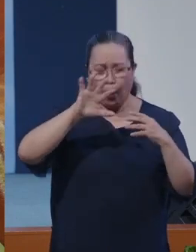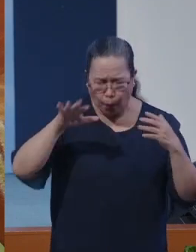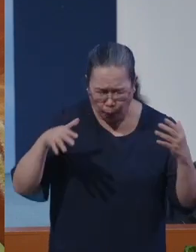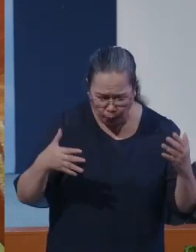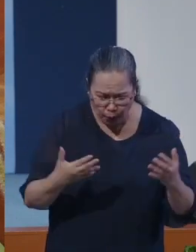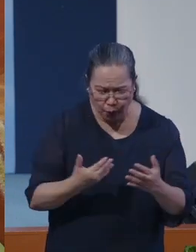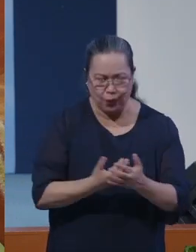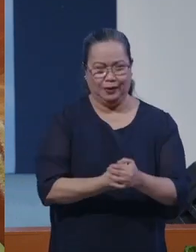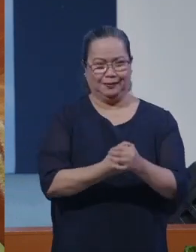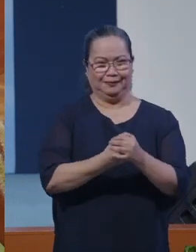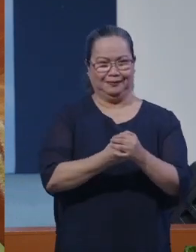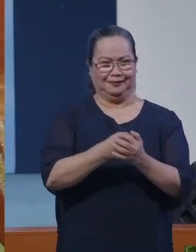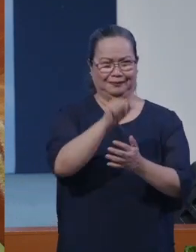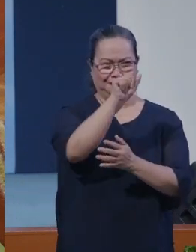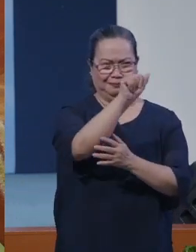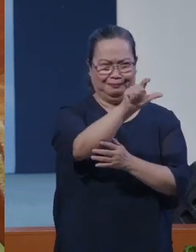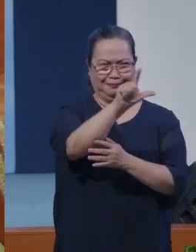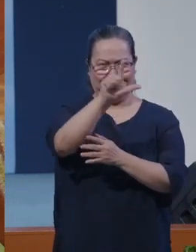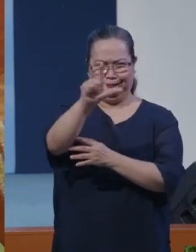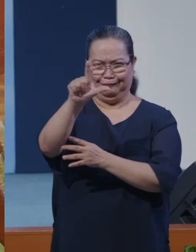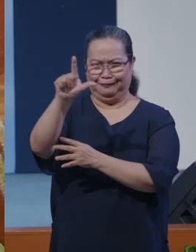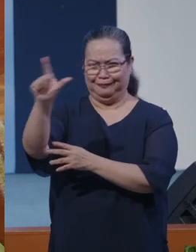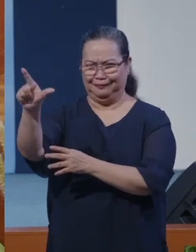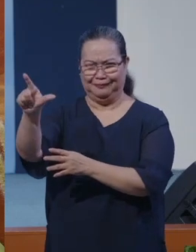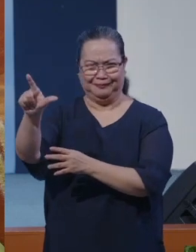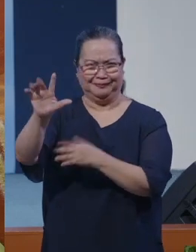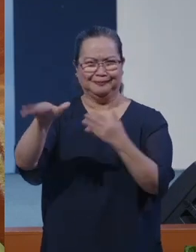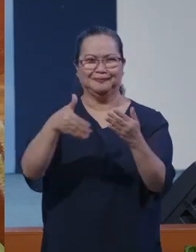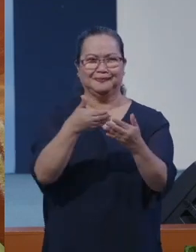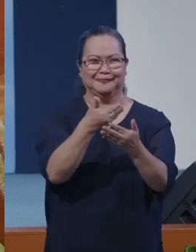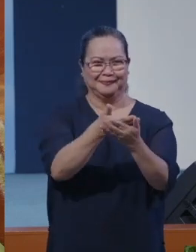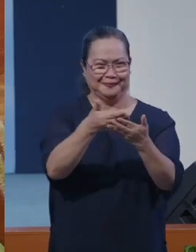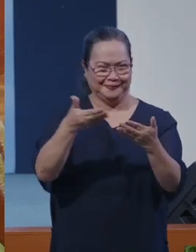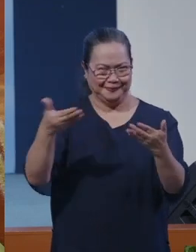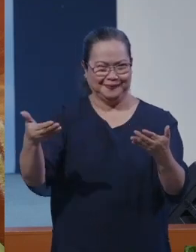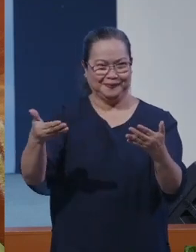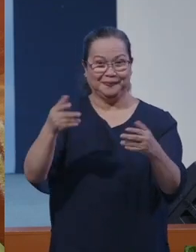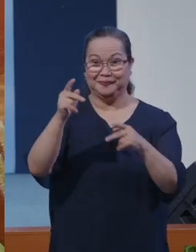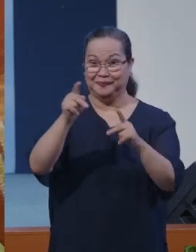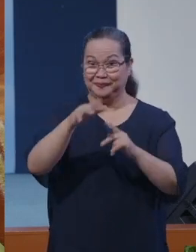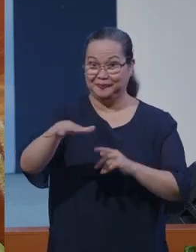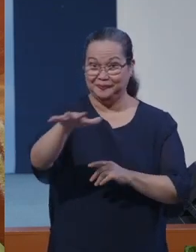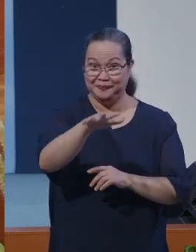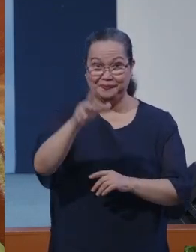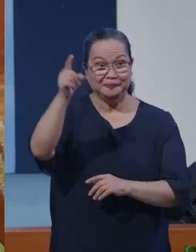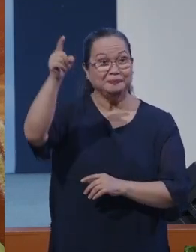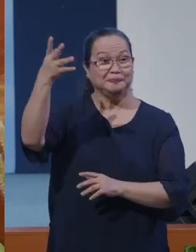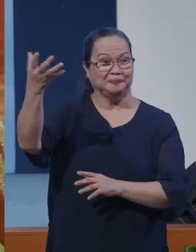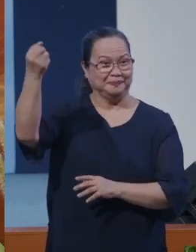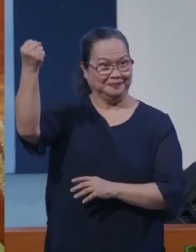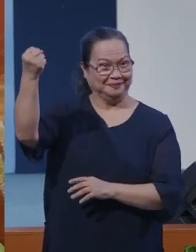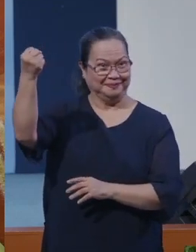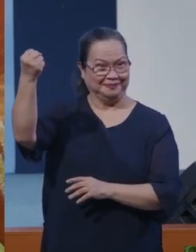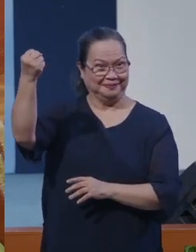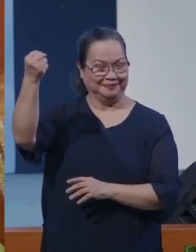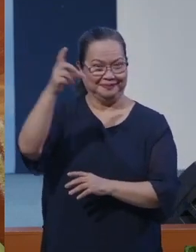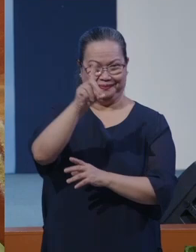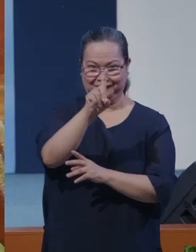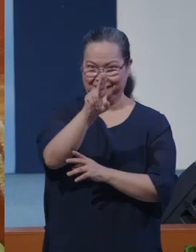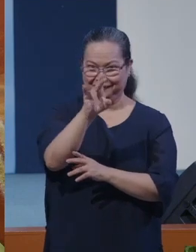nasa mundo, ang lahat ng mga bagay, ang lahat ng mga tao ay pag-aari niya. Sa